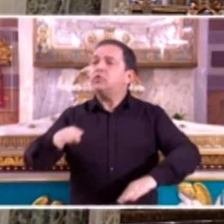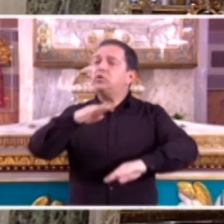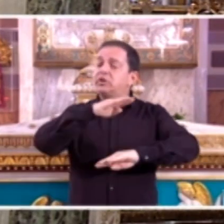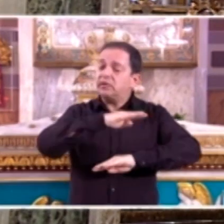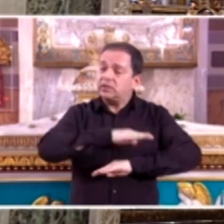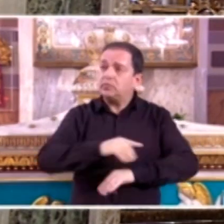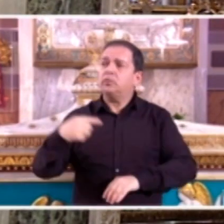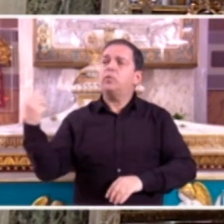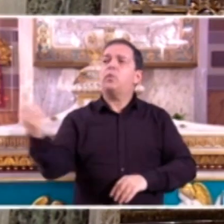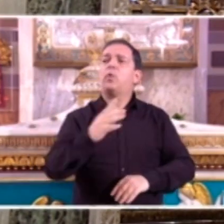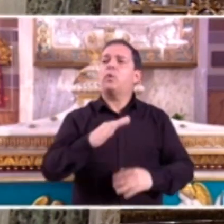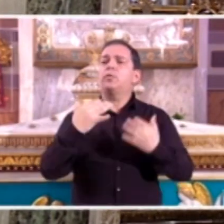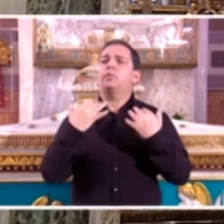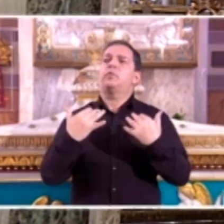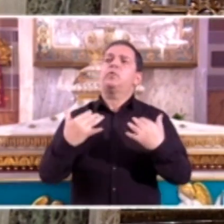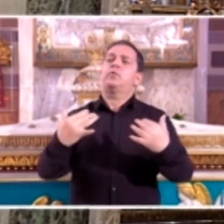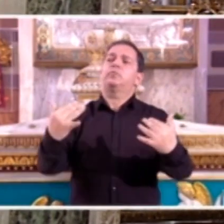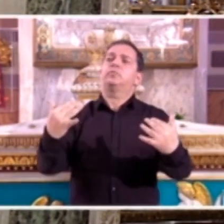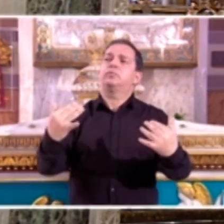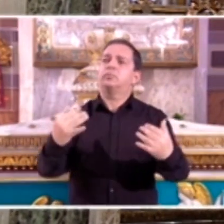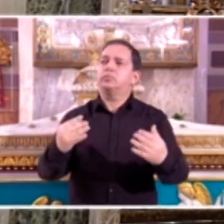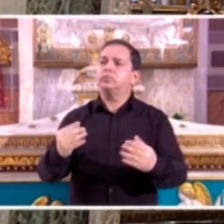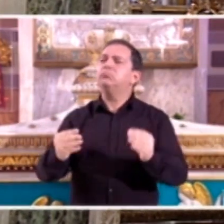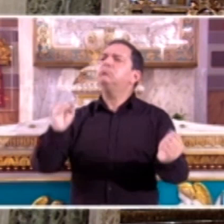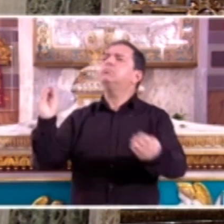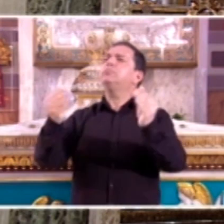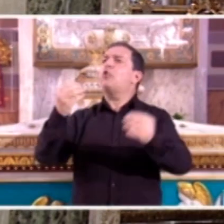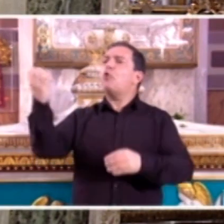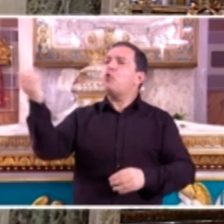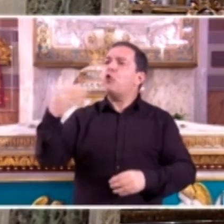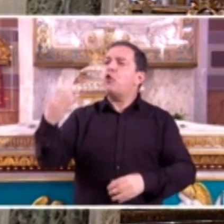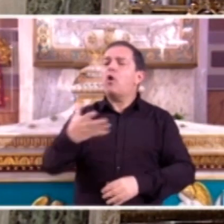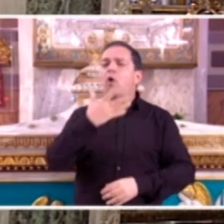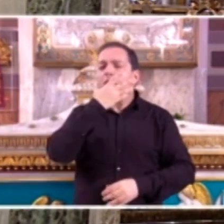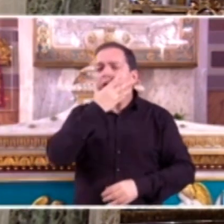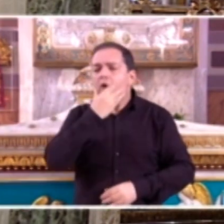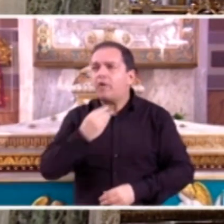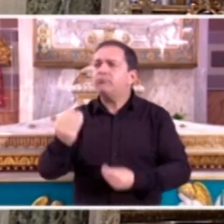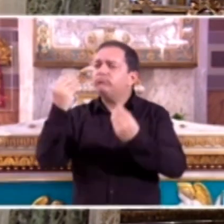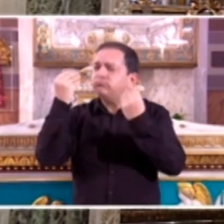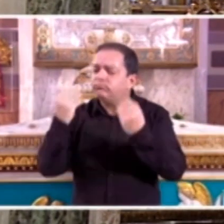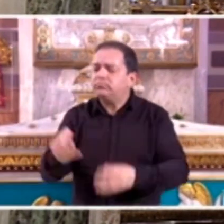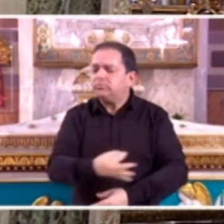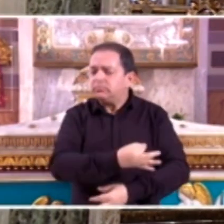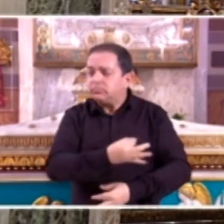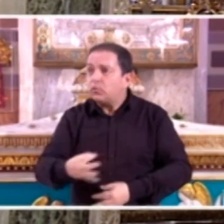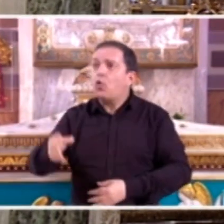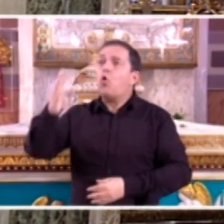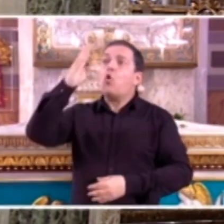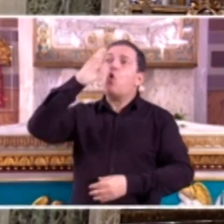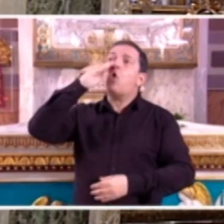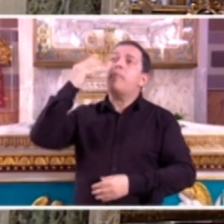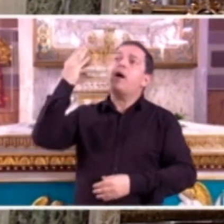ημών, των στρατών και παντή το λαό σου. Ότι πάσα δώσεις αγαθή και πανδόρημα τέλειον, άνωθεν